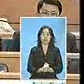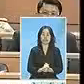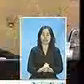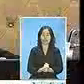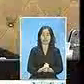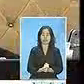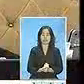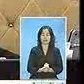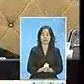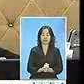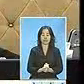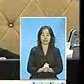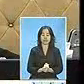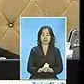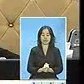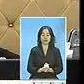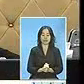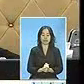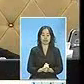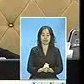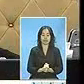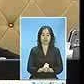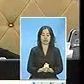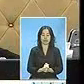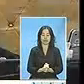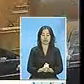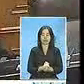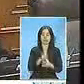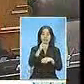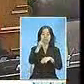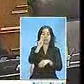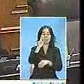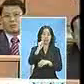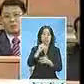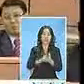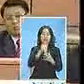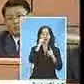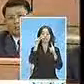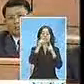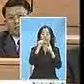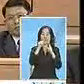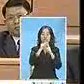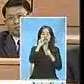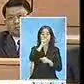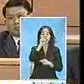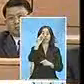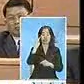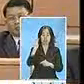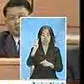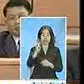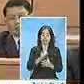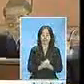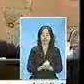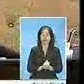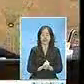ผมวิจัยนะครับท่านประสงค์ฮะอาจจะใช้คำพูดคือสว.เอา